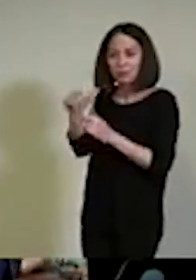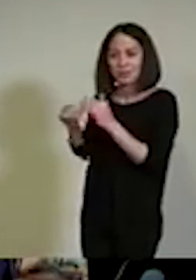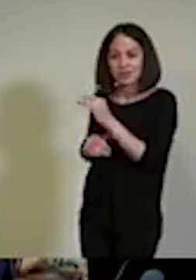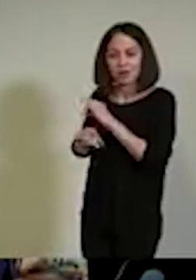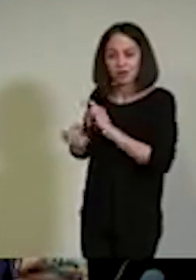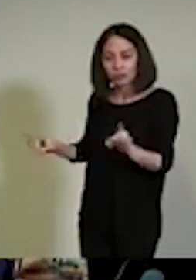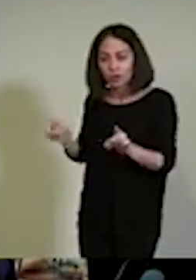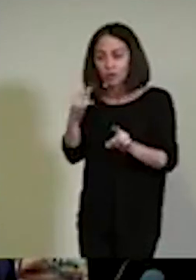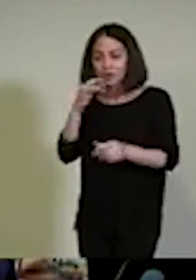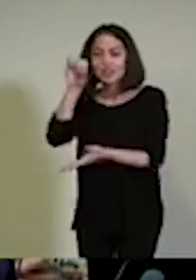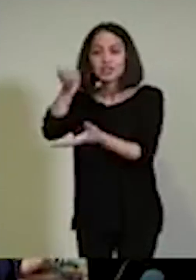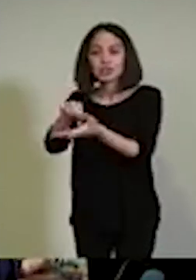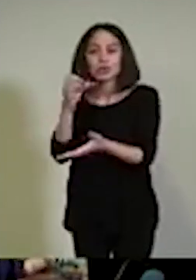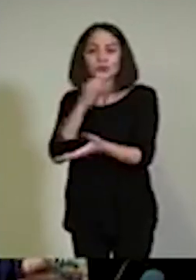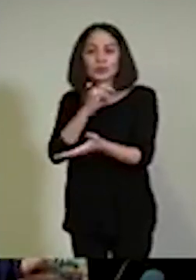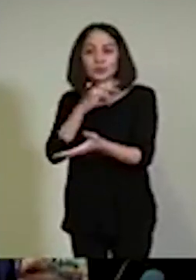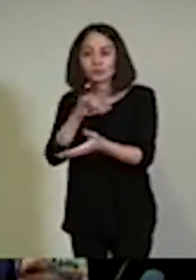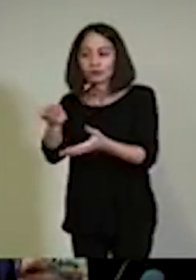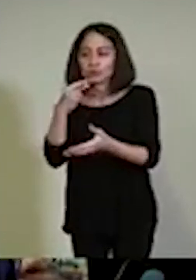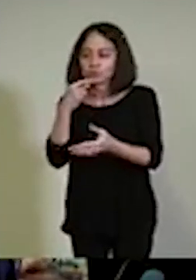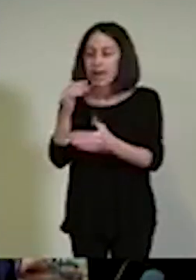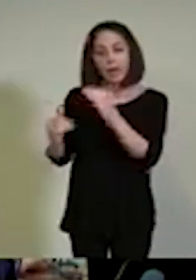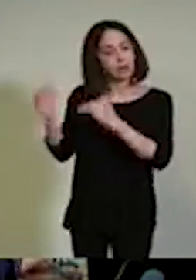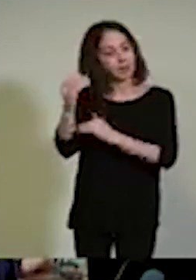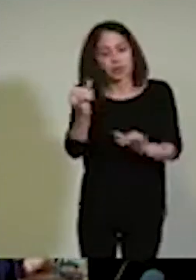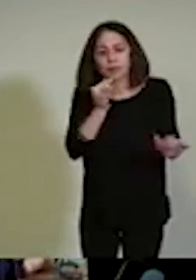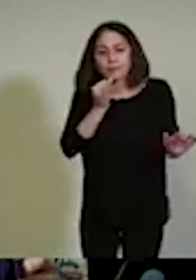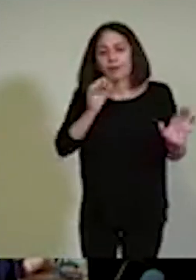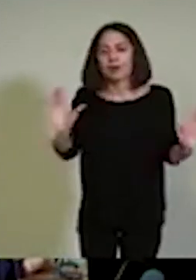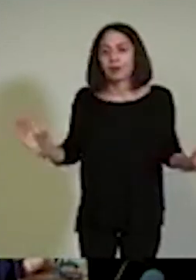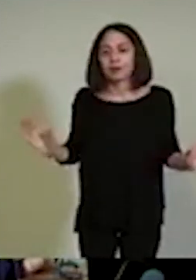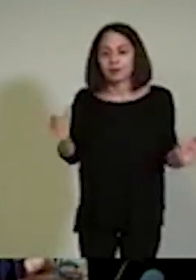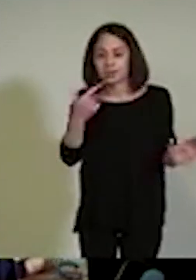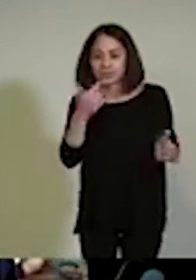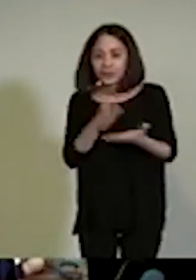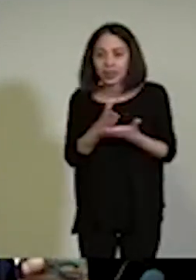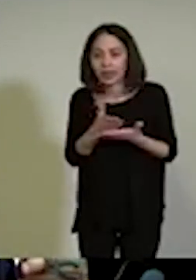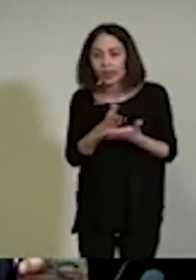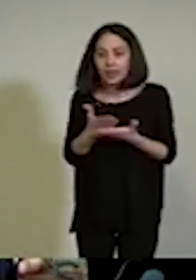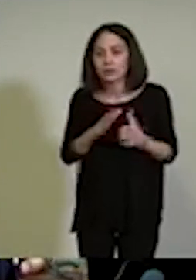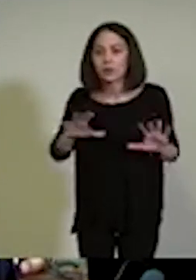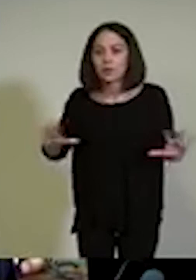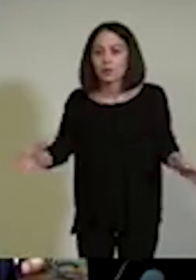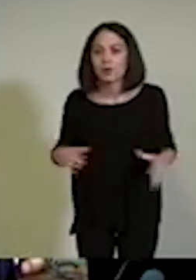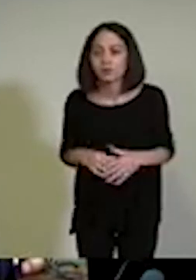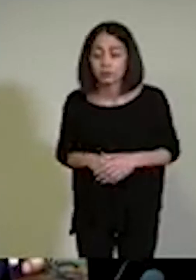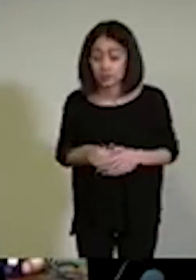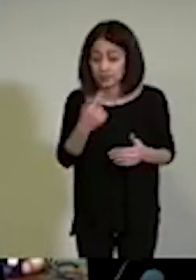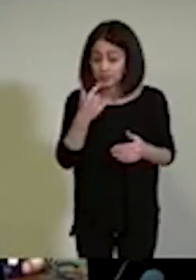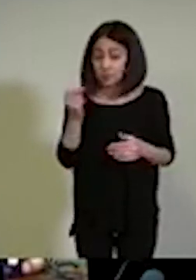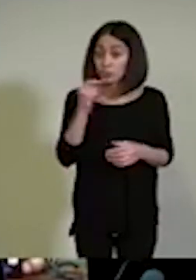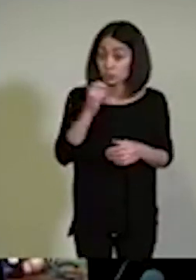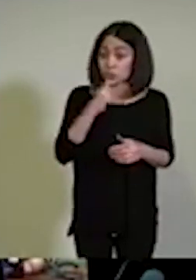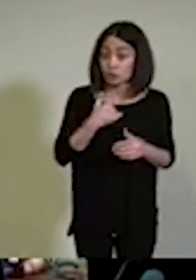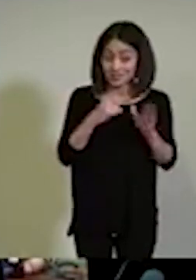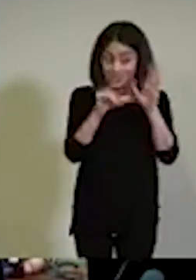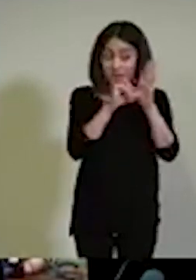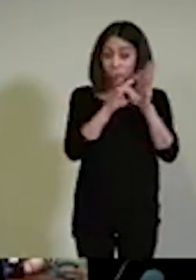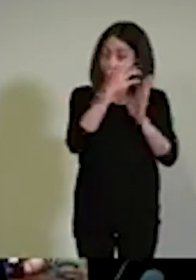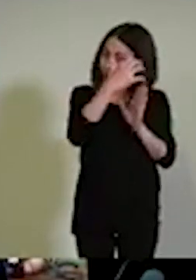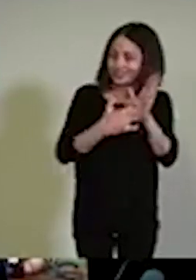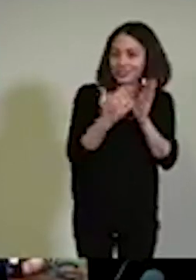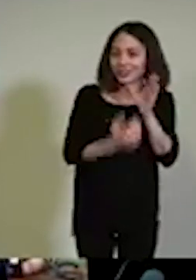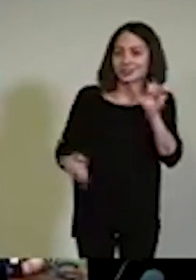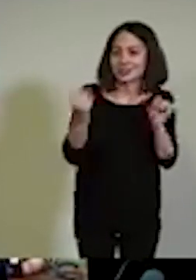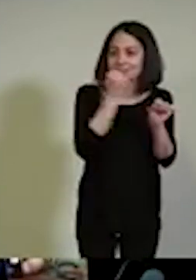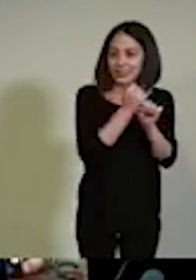ou les diverses institutions qui ont du mal à les prendre en charge. Il est urgent de légiférer afin de reconnaître un statut à ces